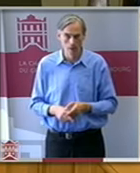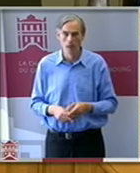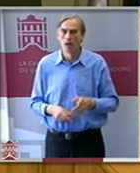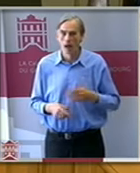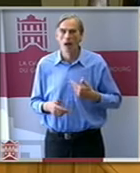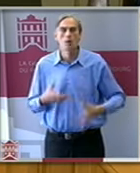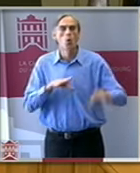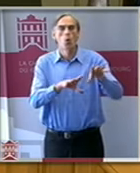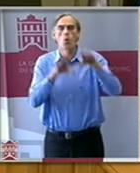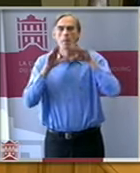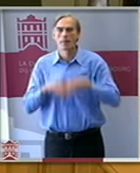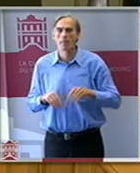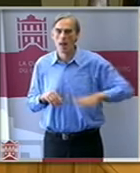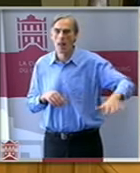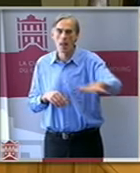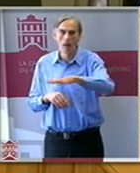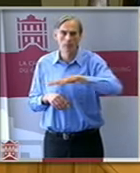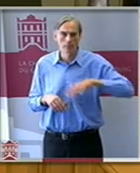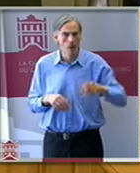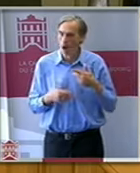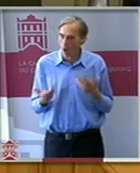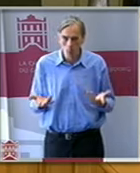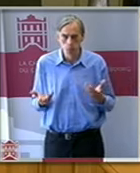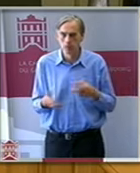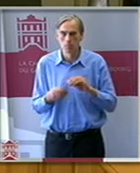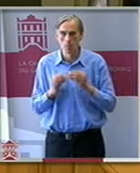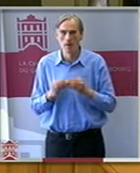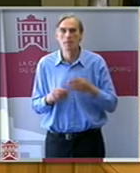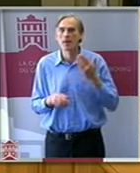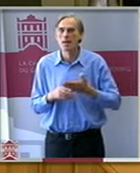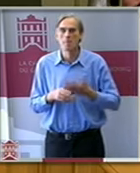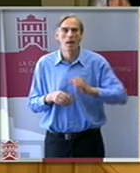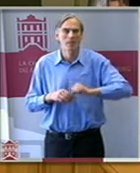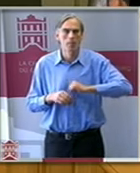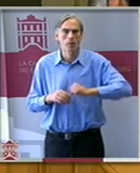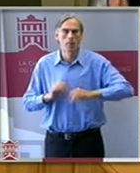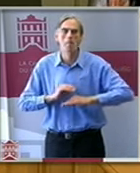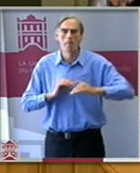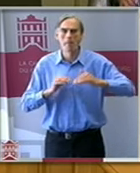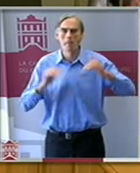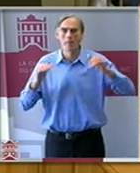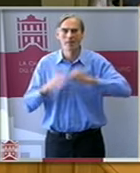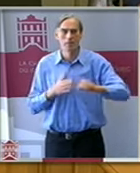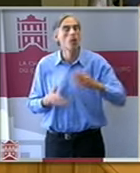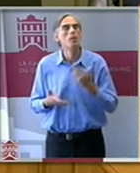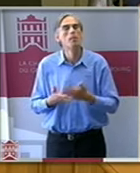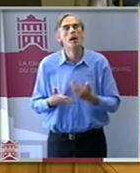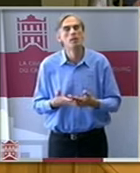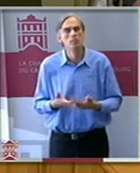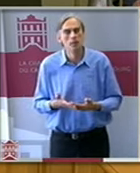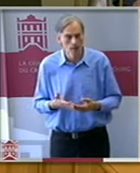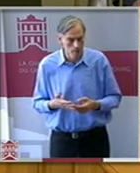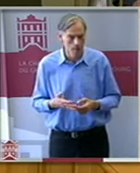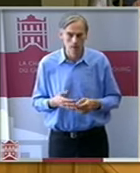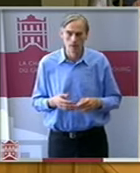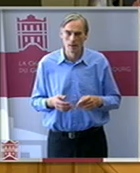auch beim Bierbau oder beim Bau von Staudämmen. Ein gutes Beispiel ist auch der Willen von der rechtsextremen Regierung in Brasilien, die Wille